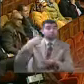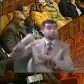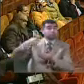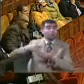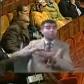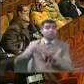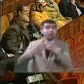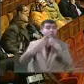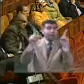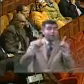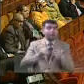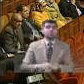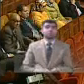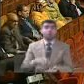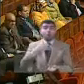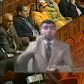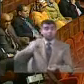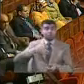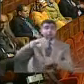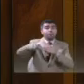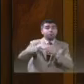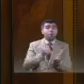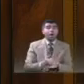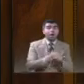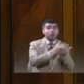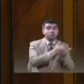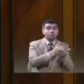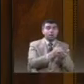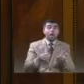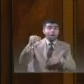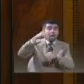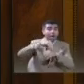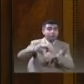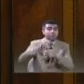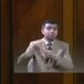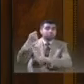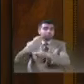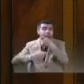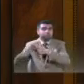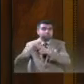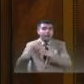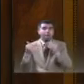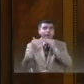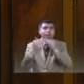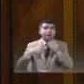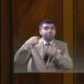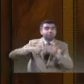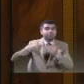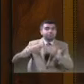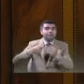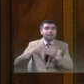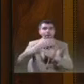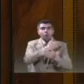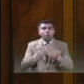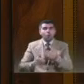والمتمثلة خاصة في إصلاح نظام المقاصة عبر إدخال نظام المقايسة الجزئية وتغطية المخاطر